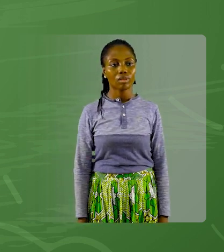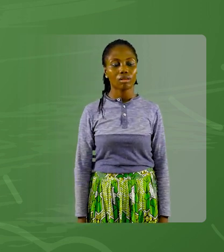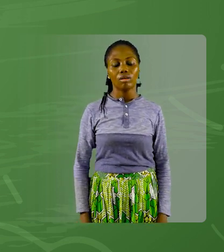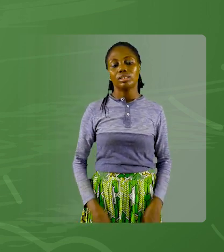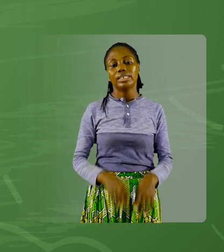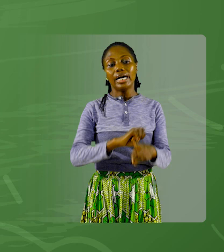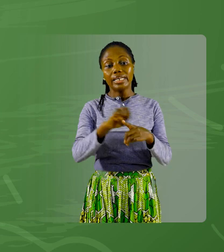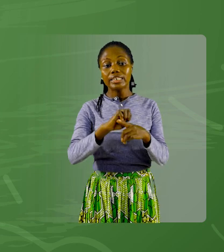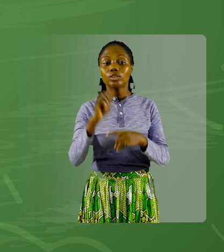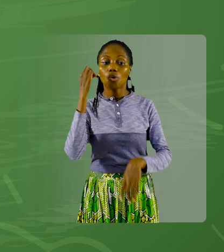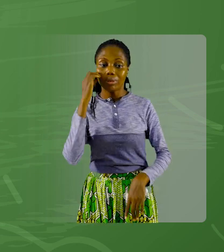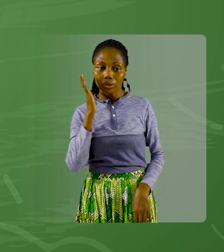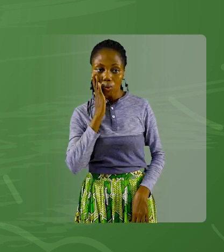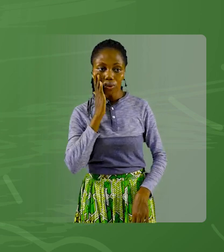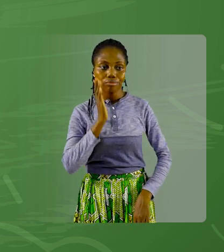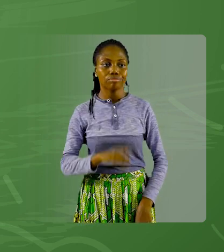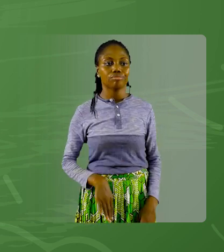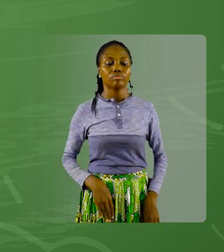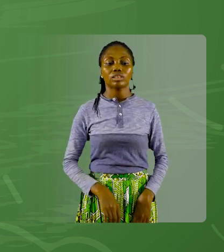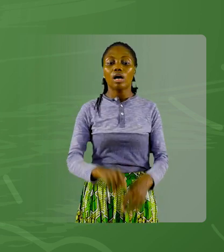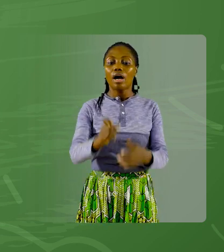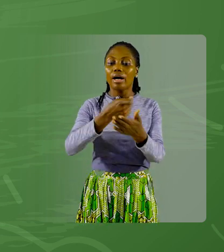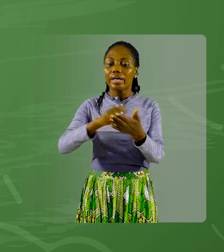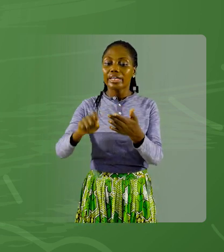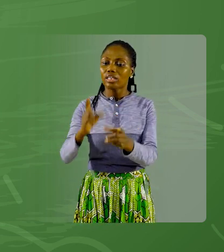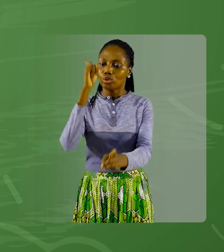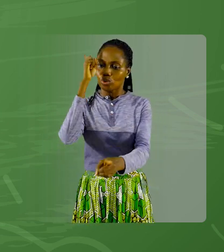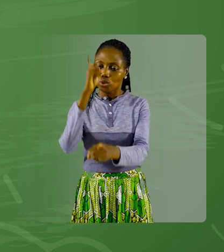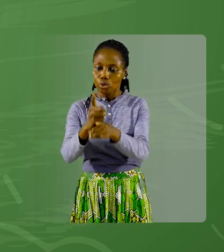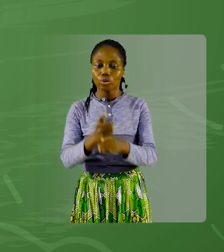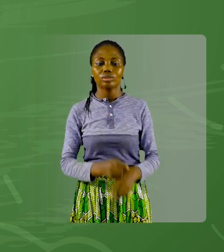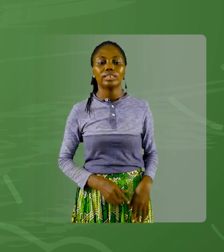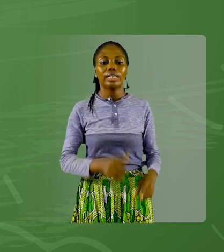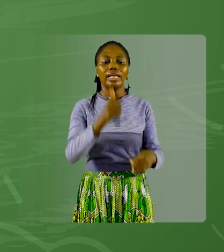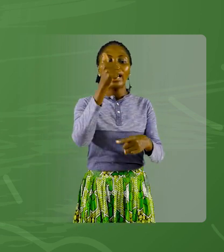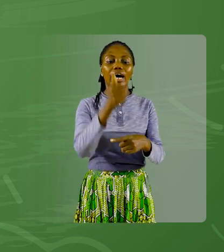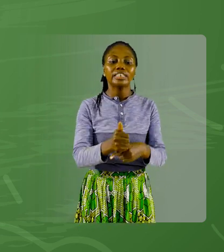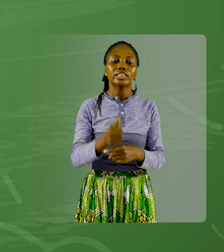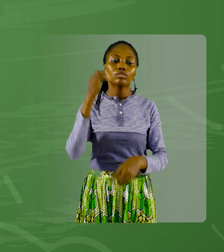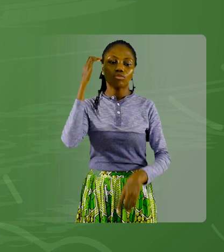Exercice de maison. Écris correctement les adjectifs de couleur.